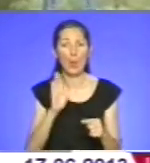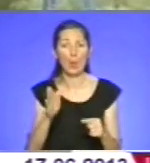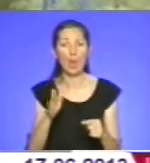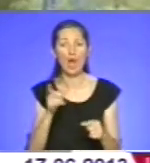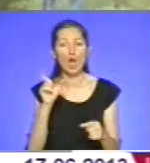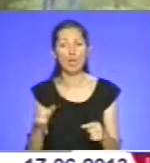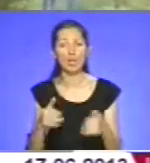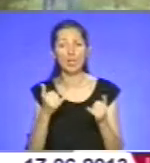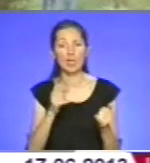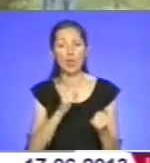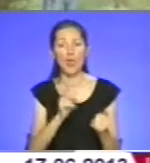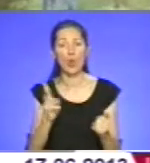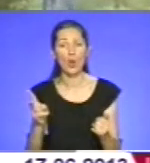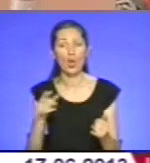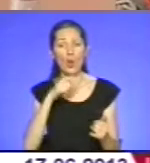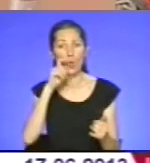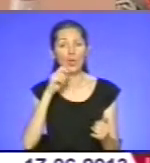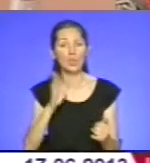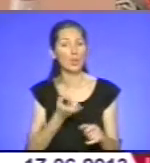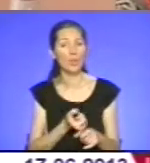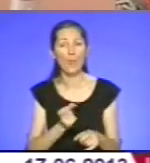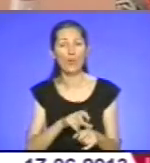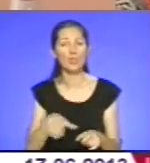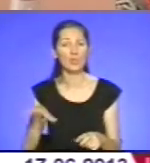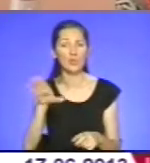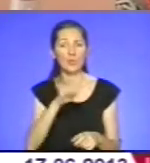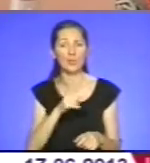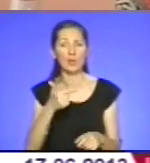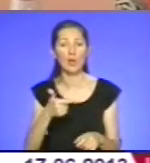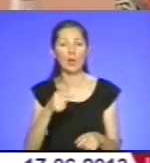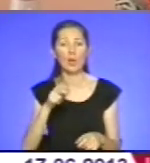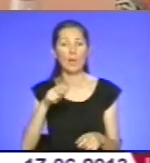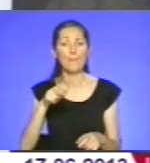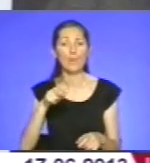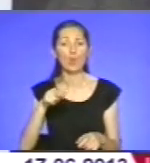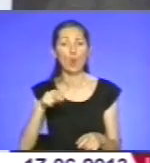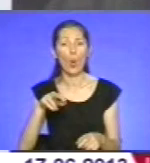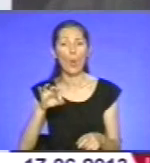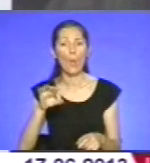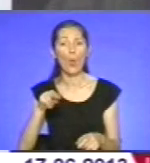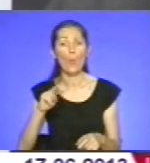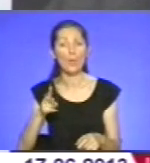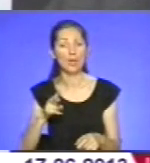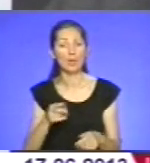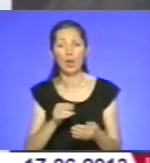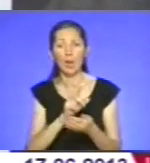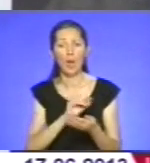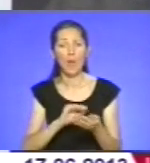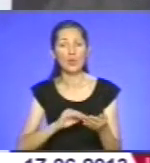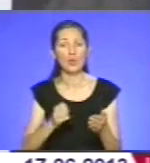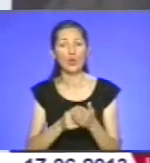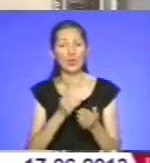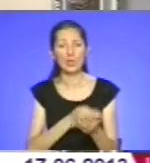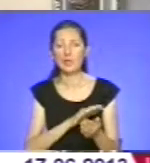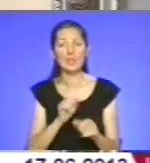якої Україна була понад все. Георгій Петрук Попик творив до останнього. Не зупинився навіть тоді, коли на руках